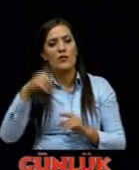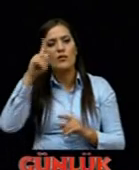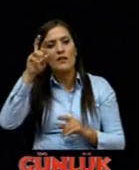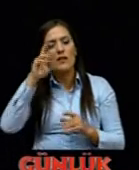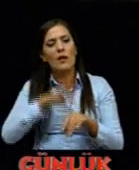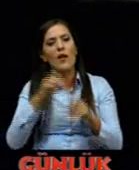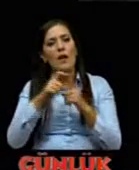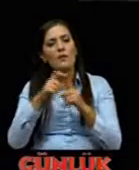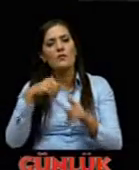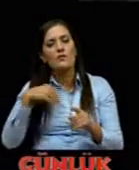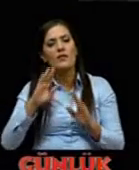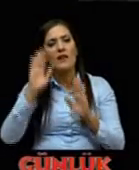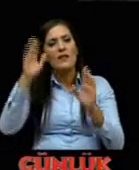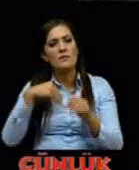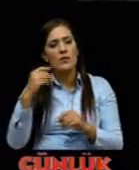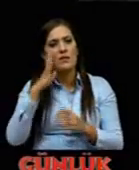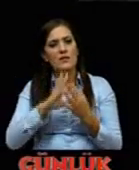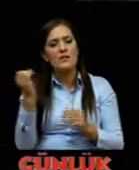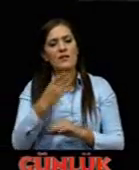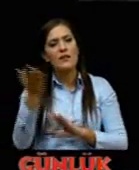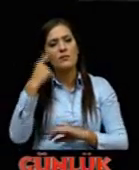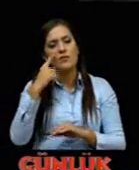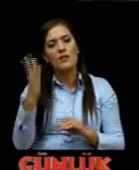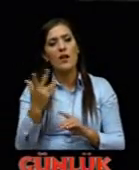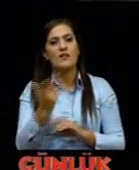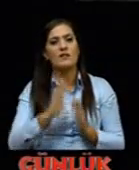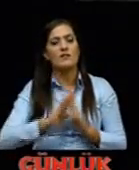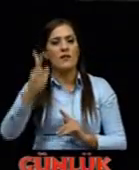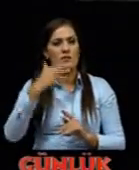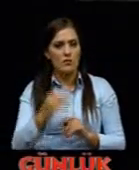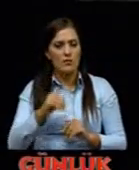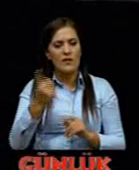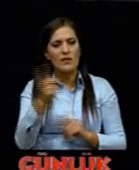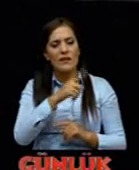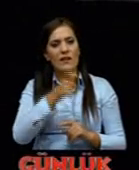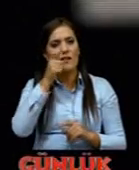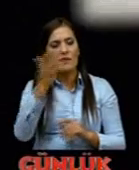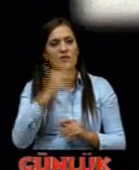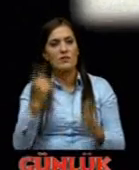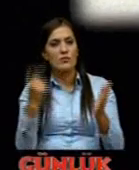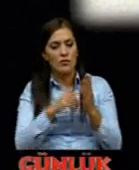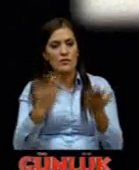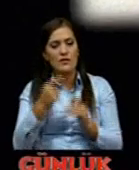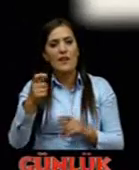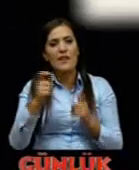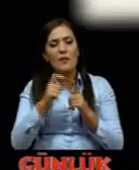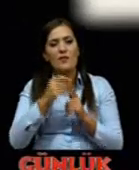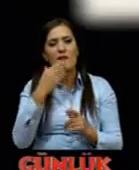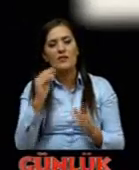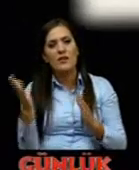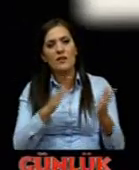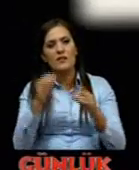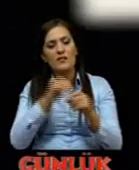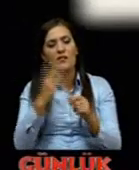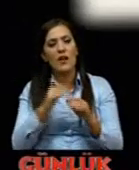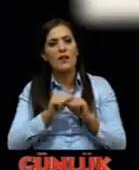depresyona teslim olanların sayısı geçmişe göre daha hızlı bir artışta. Diğer dikkat çekici noktaysa depresyonun gençler arasında